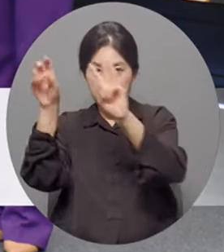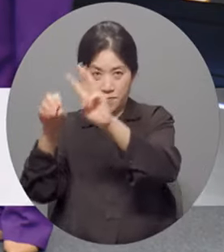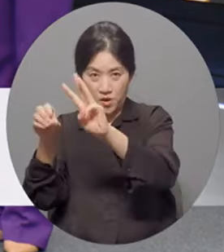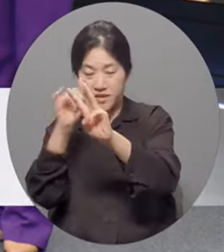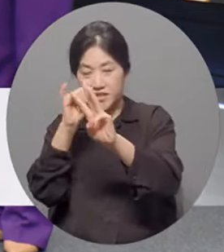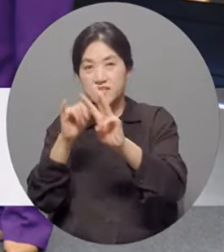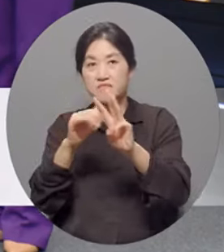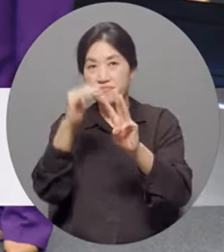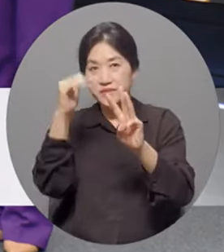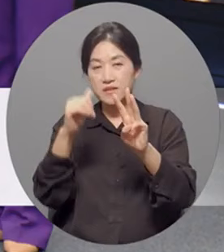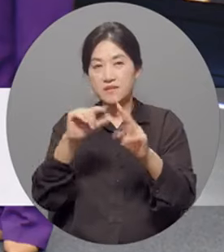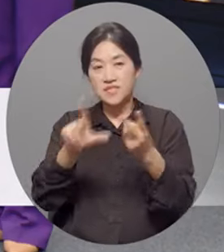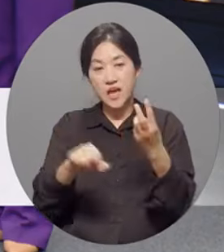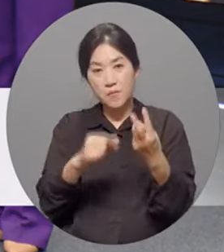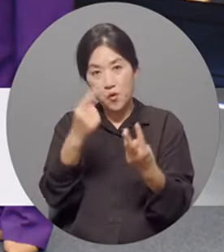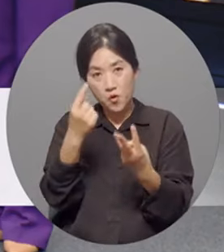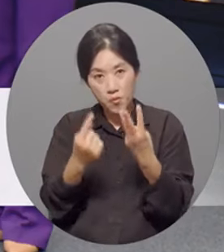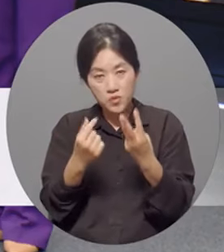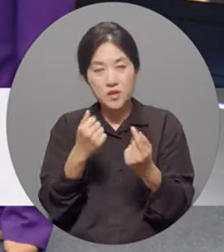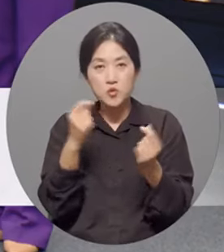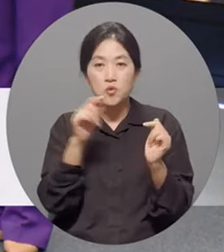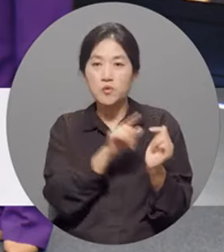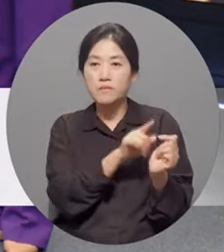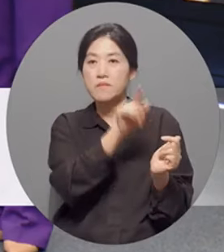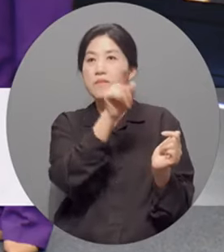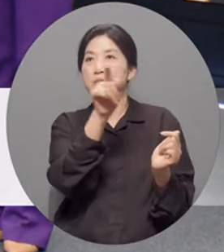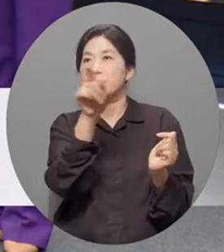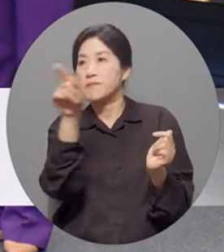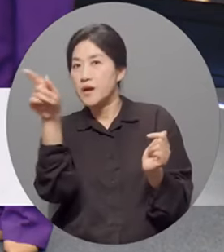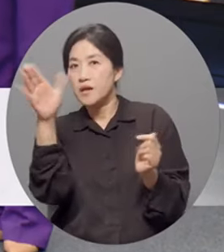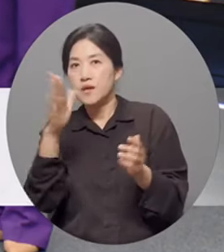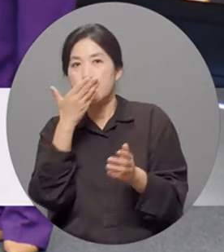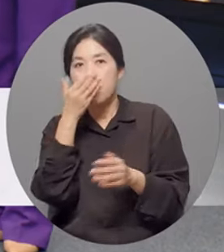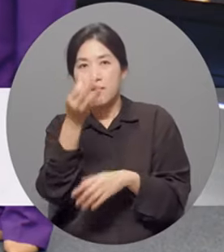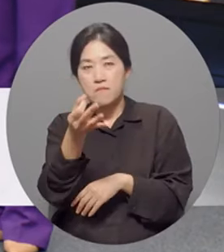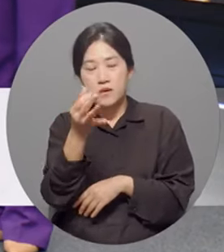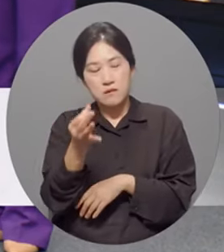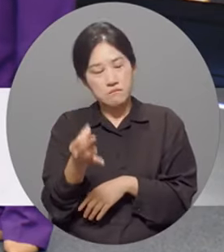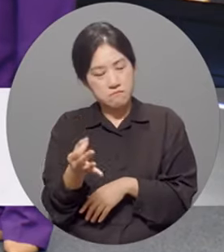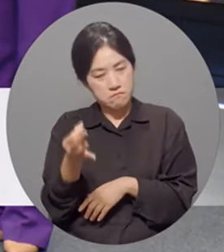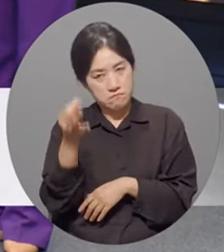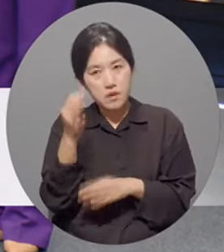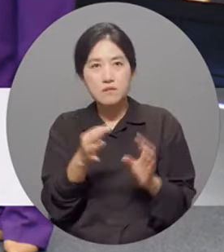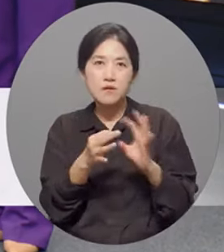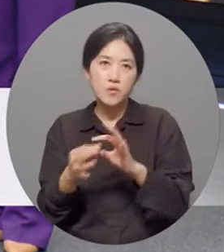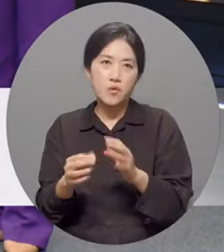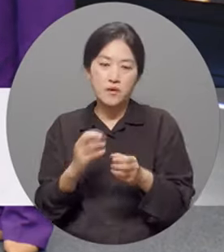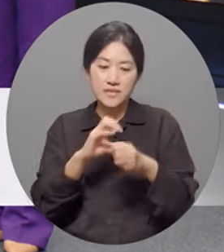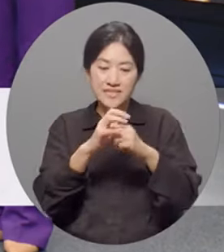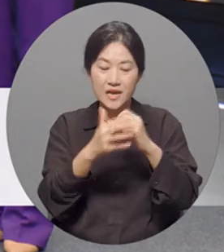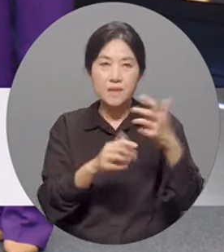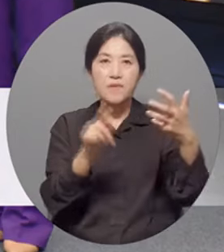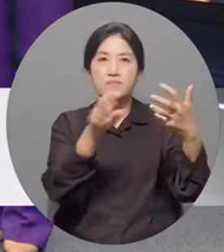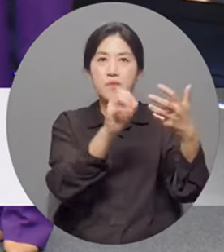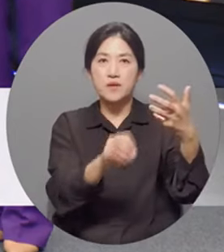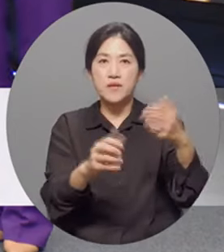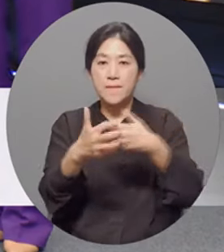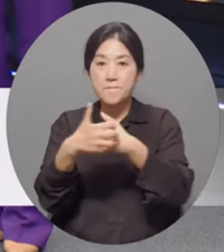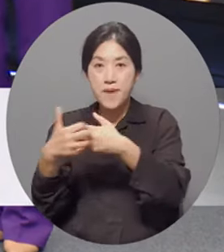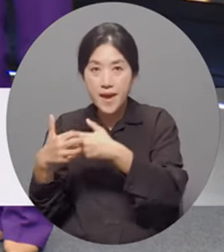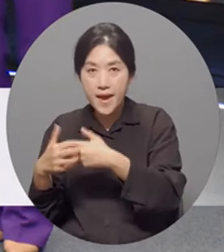비해 오름폭은 좀 주춤해졌는데요. 먹거리 물가는 여전히 높습니다. 사과는 80%,